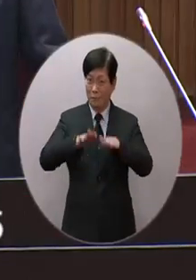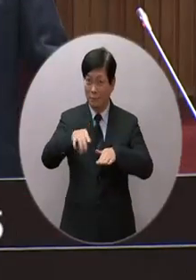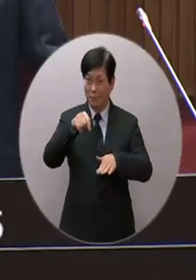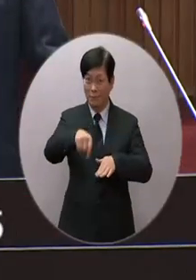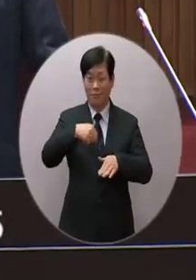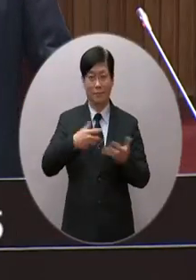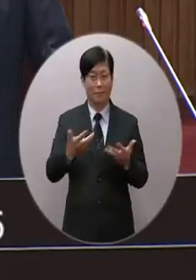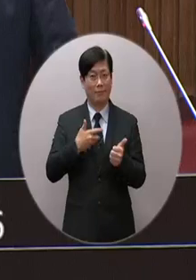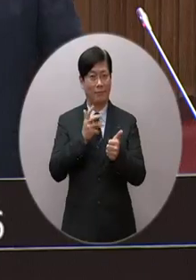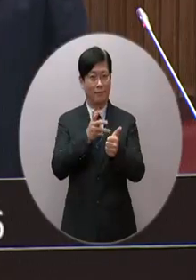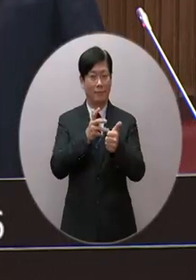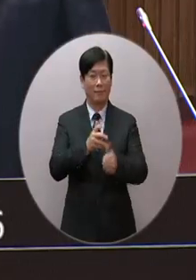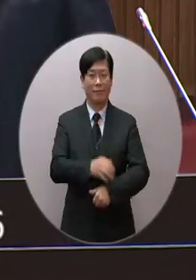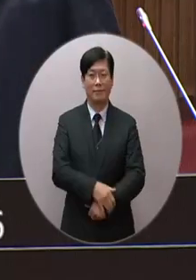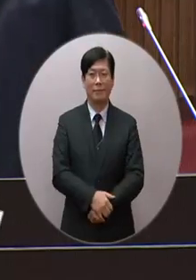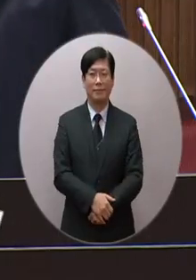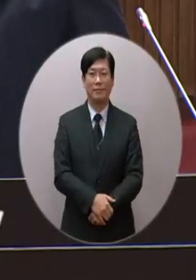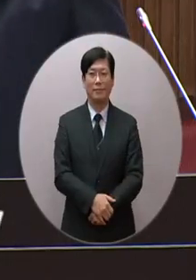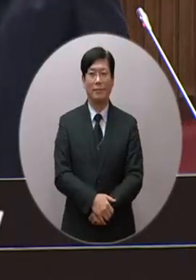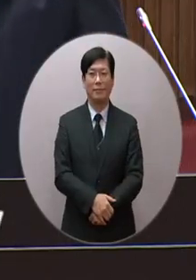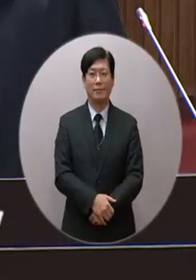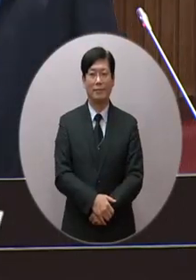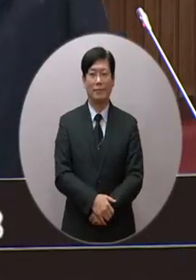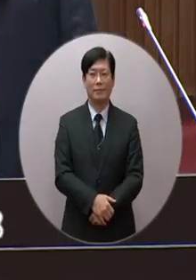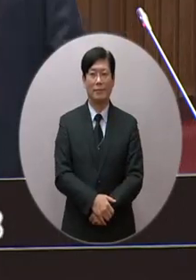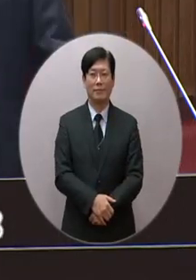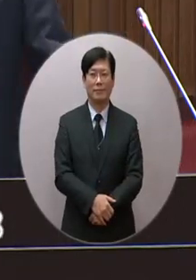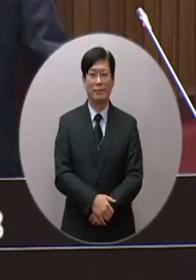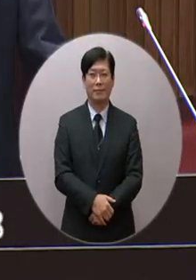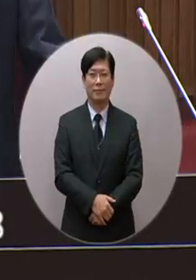前走来，甲你请教。